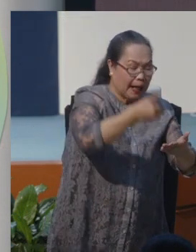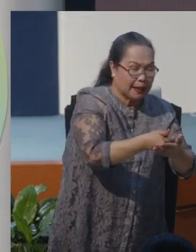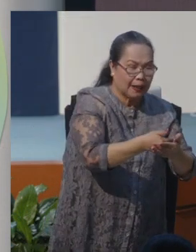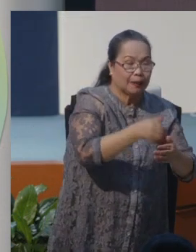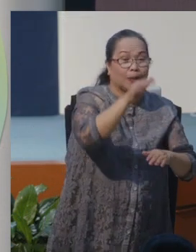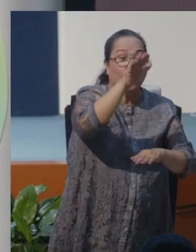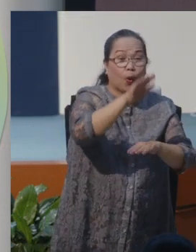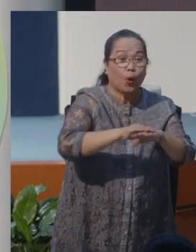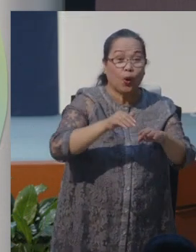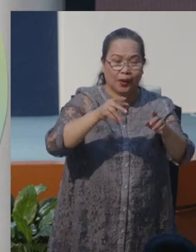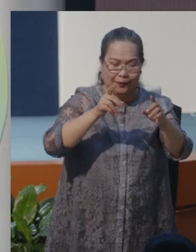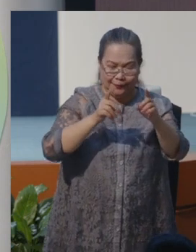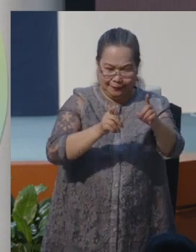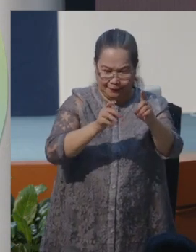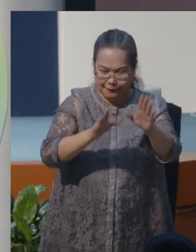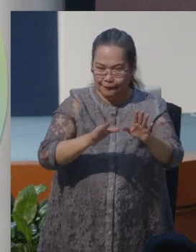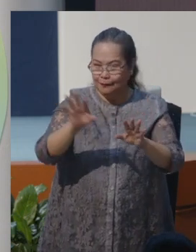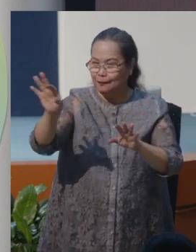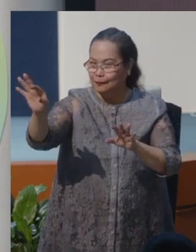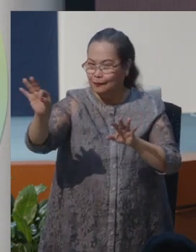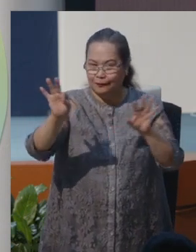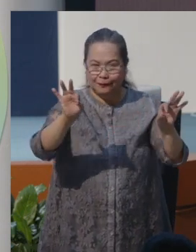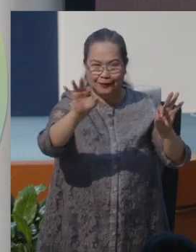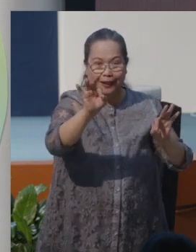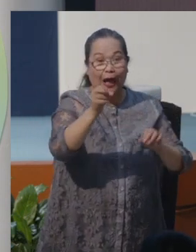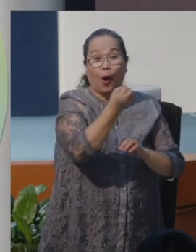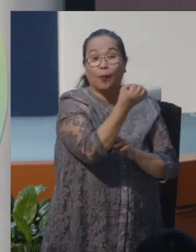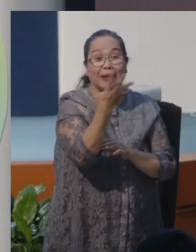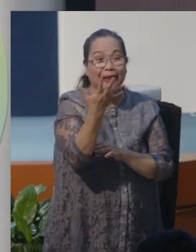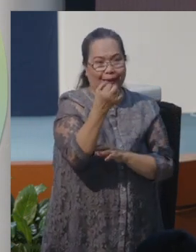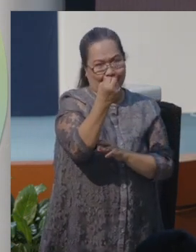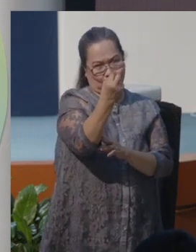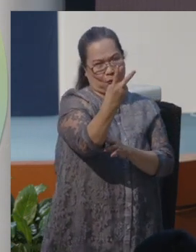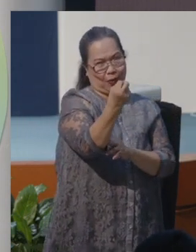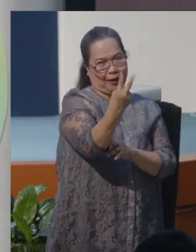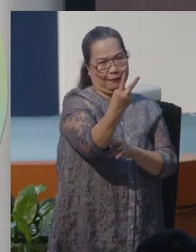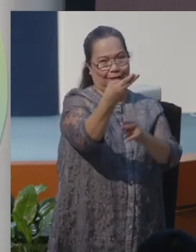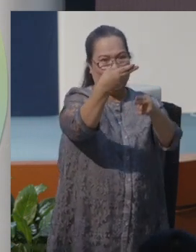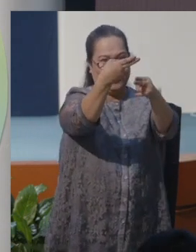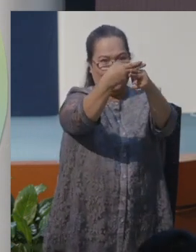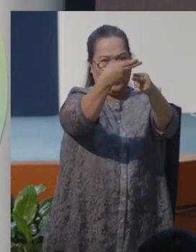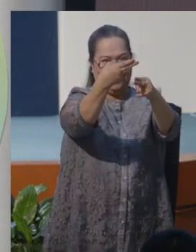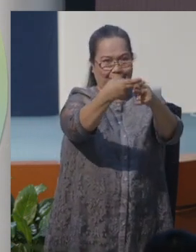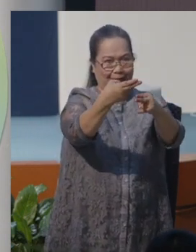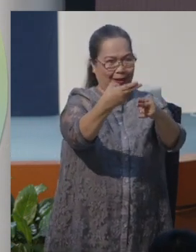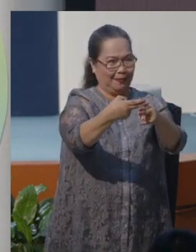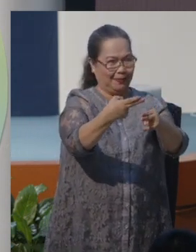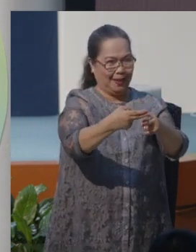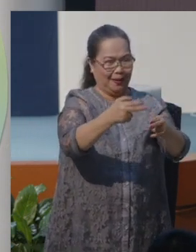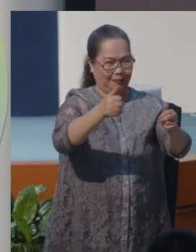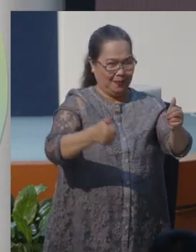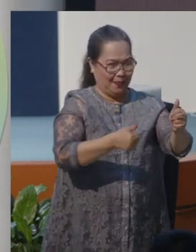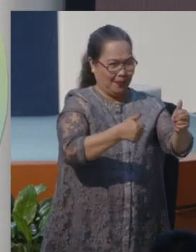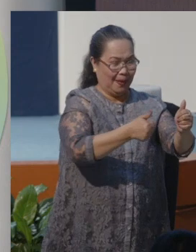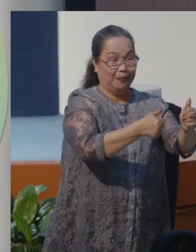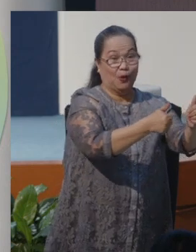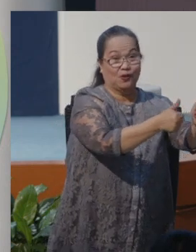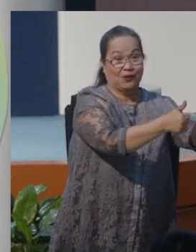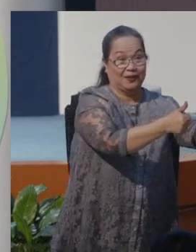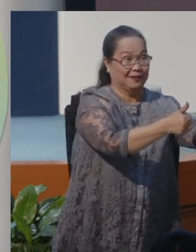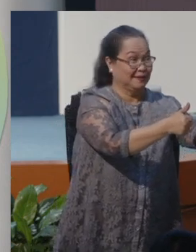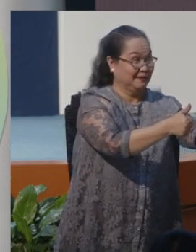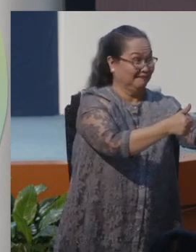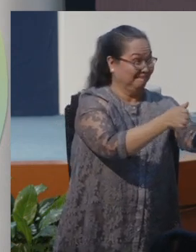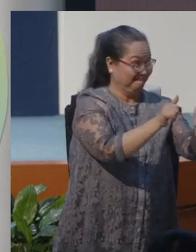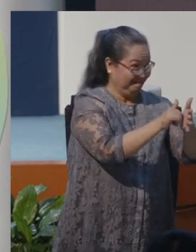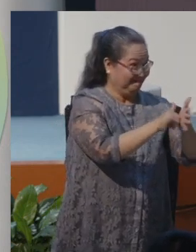his disciples and chose from them 12, whom he named apostles. So yung